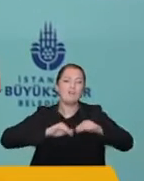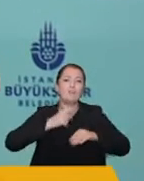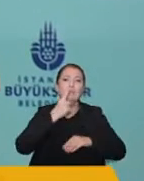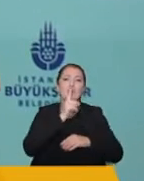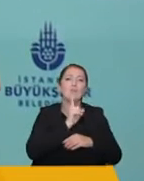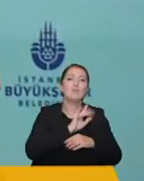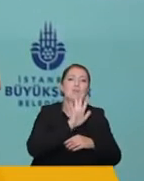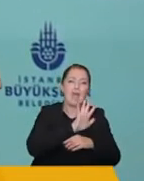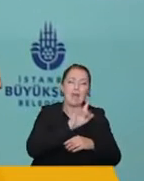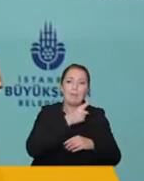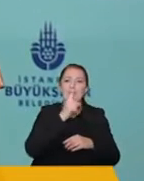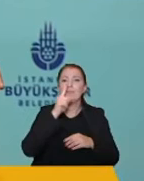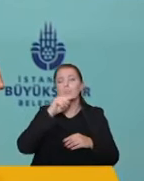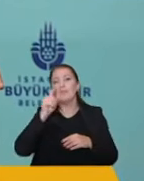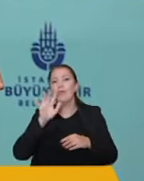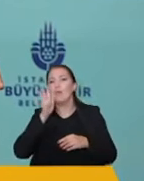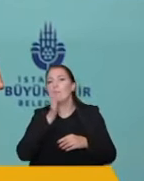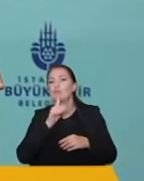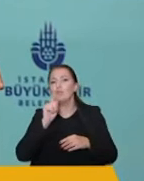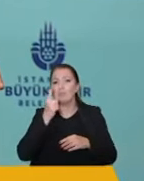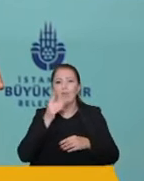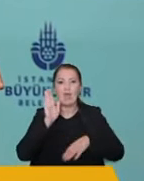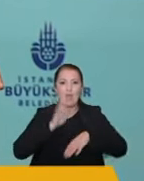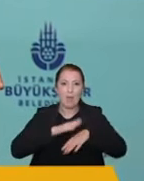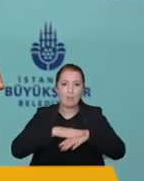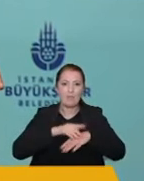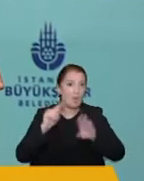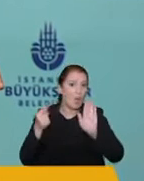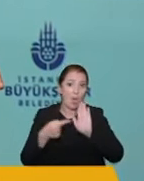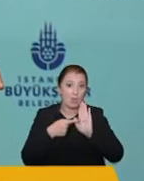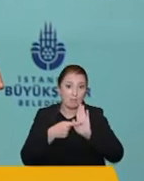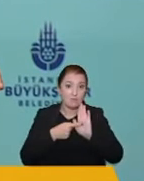lira yaptığını bana gösterebilir mi?